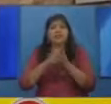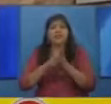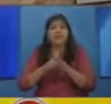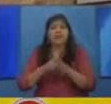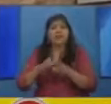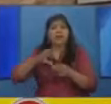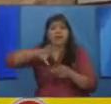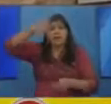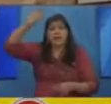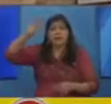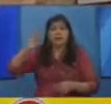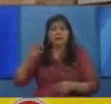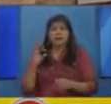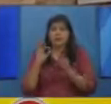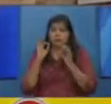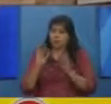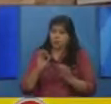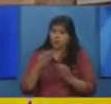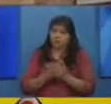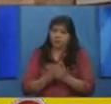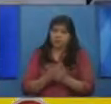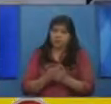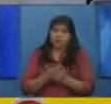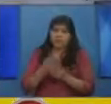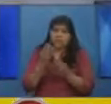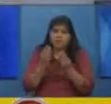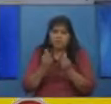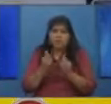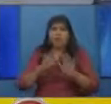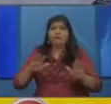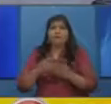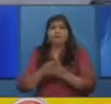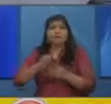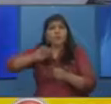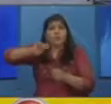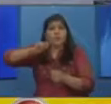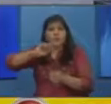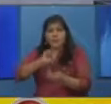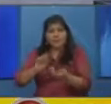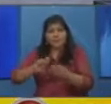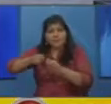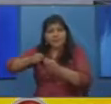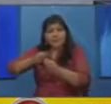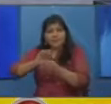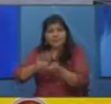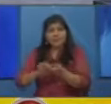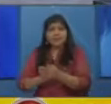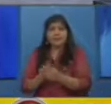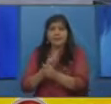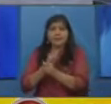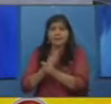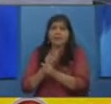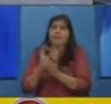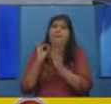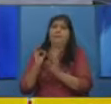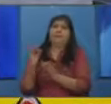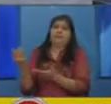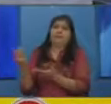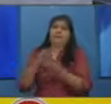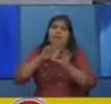मॉइस्चर कंटेंट और सॉफ्टनेस होती है, जो पेंसिल के निर्माण के लिए उसे सबसे सुटेबल बनाती